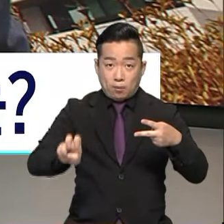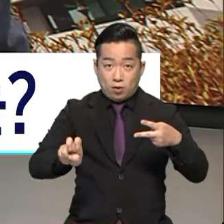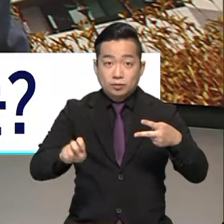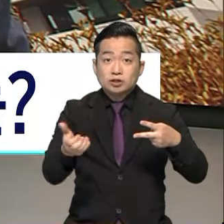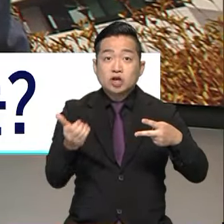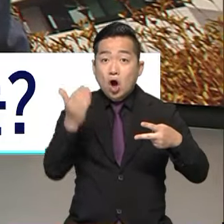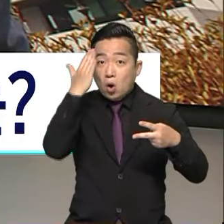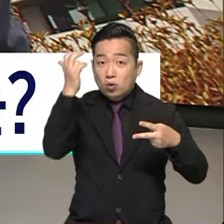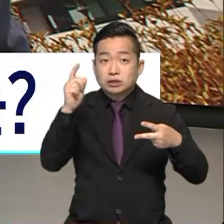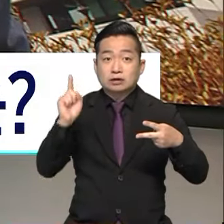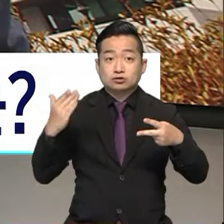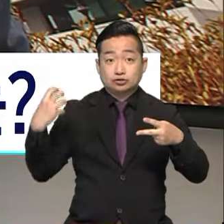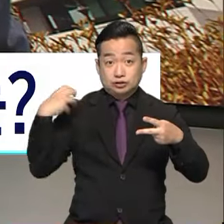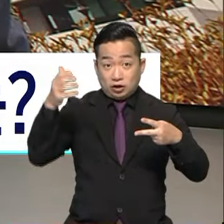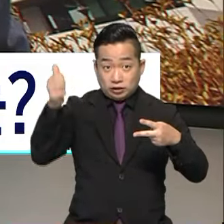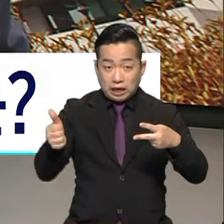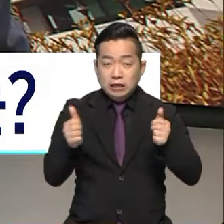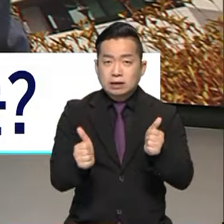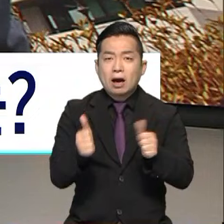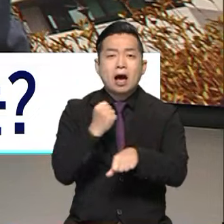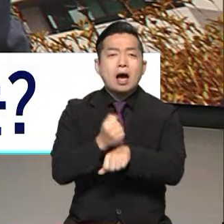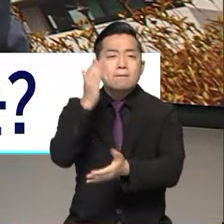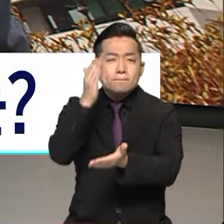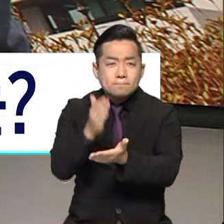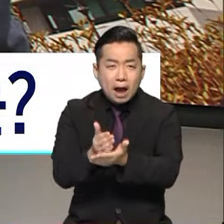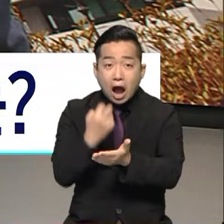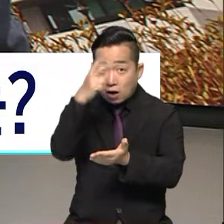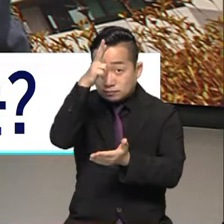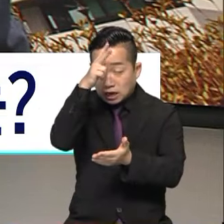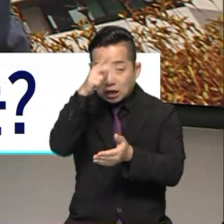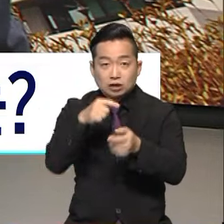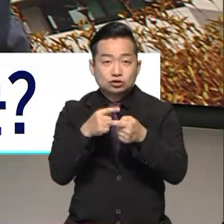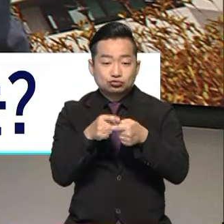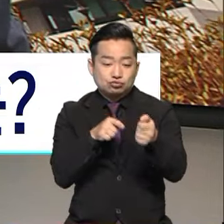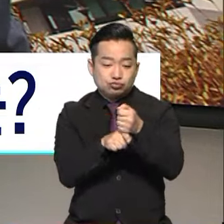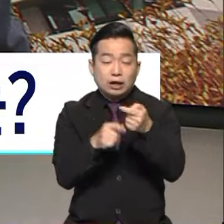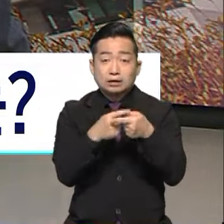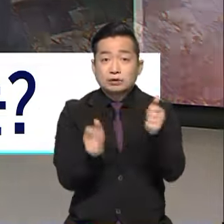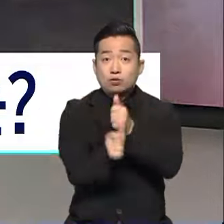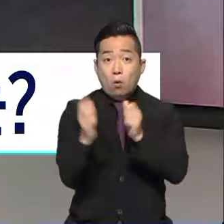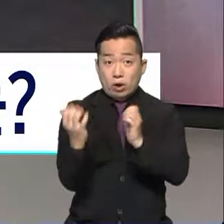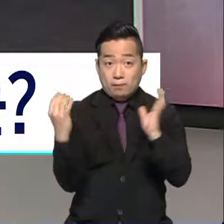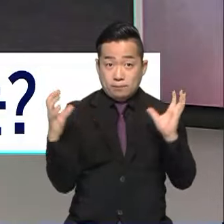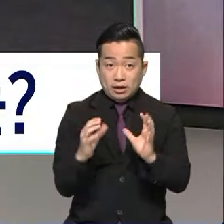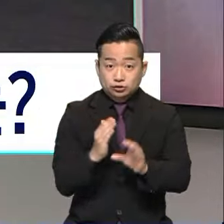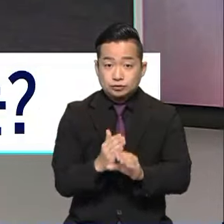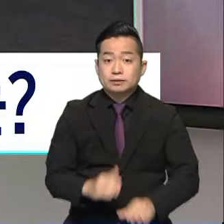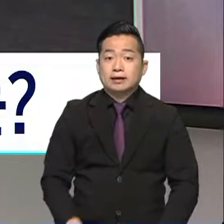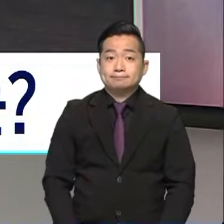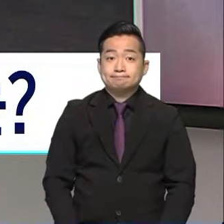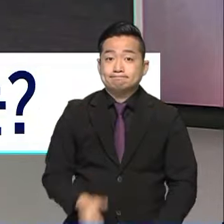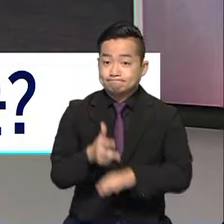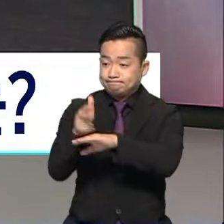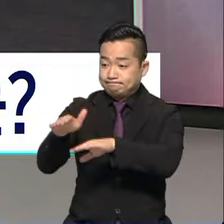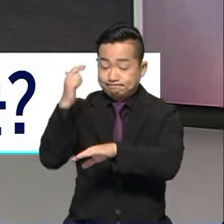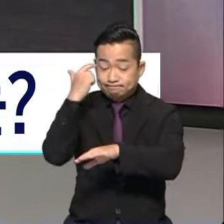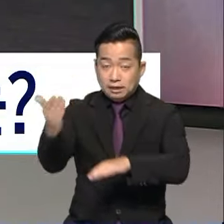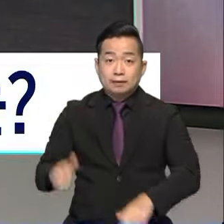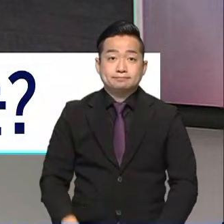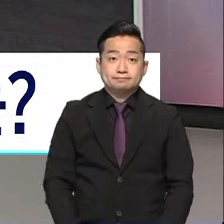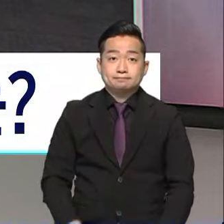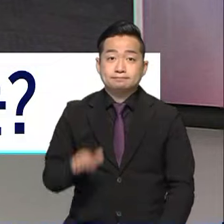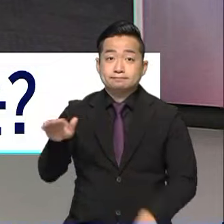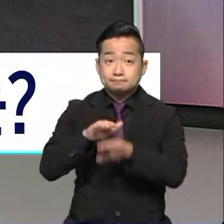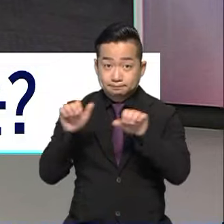소방서장을 재판에 넘길지 판단하기 위한 검찰 수사심의 위원회가 열리고 있습니다 취재기자 연결해 알아보겠습니다